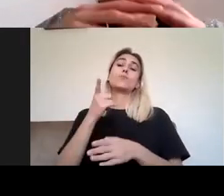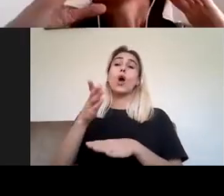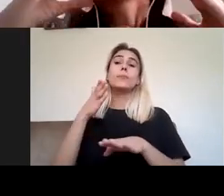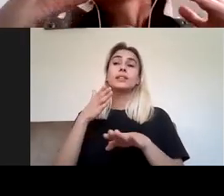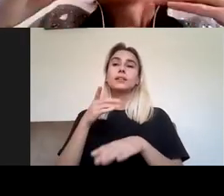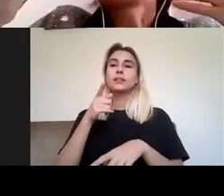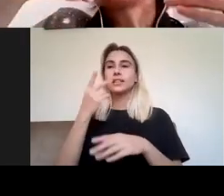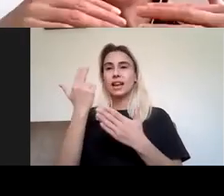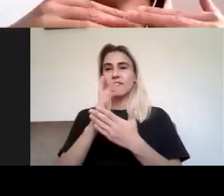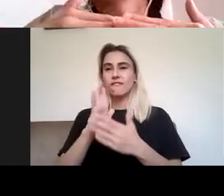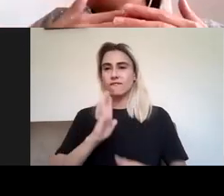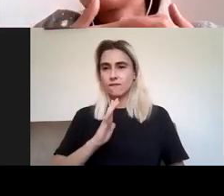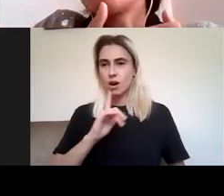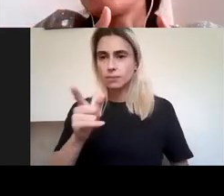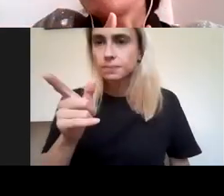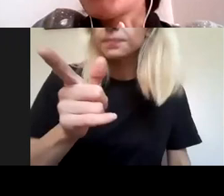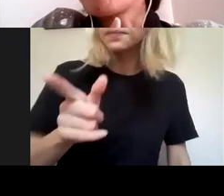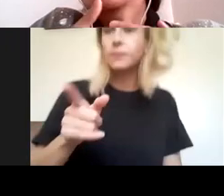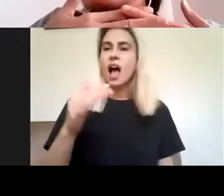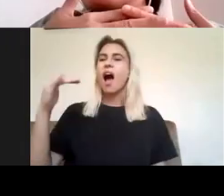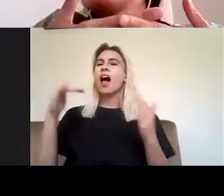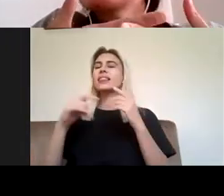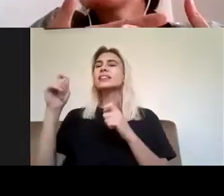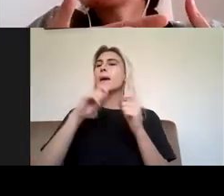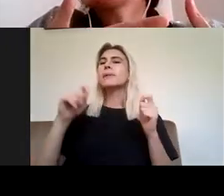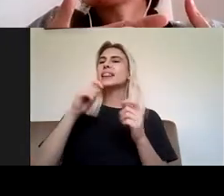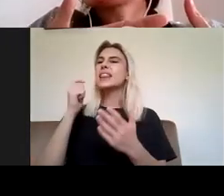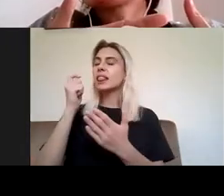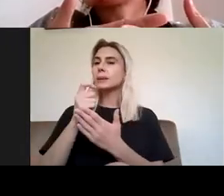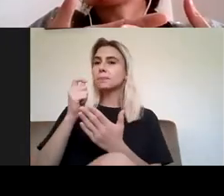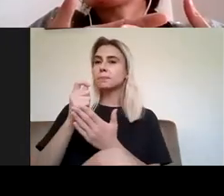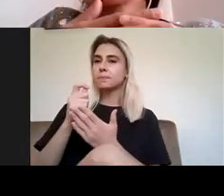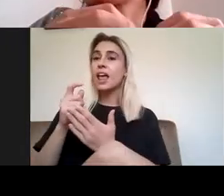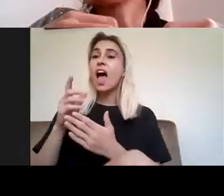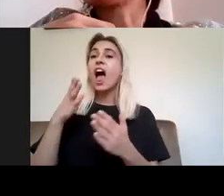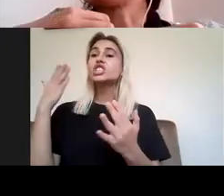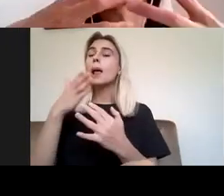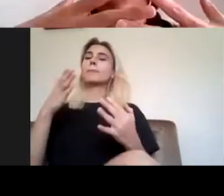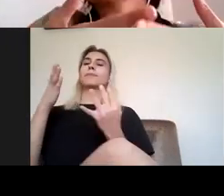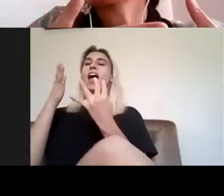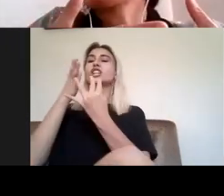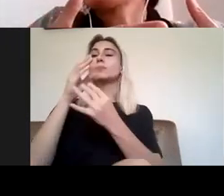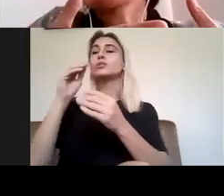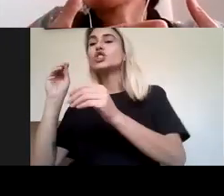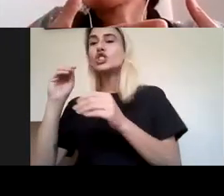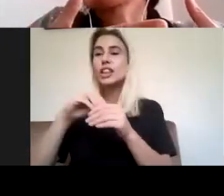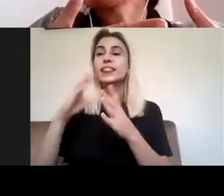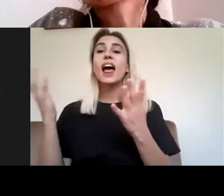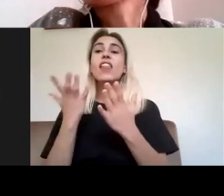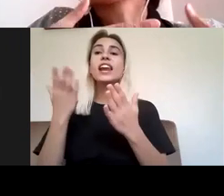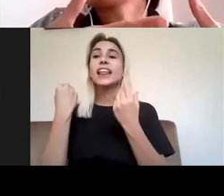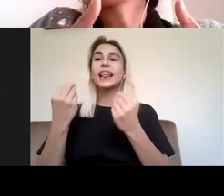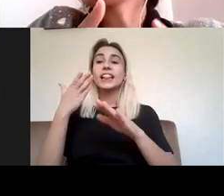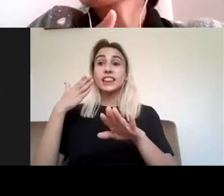var. Altyapı yatırımlarını erişilebilirlik standartları çerçevesinde ne kadar iyi